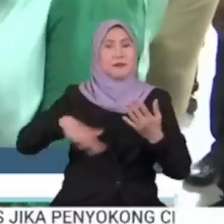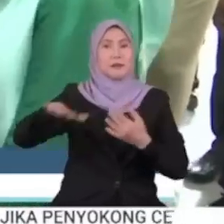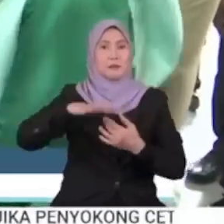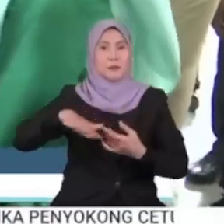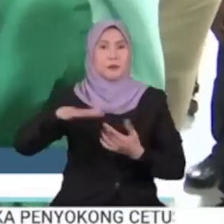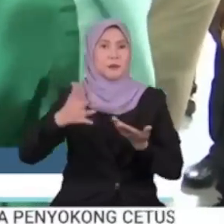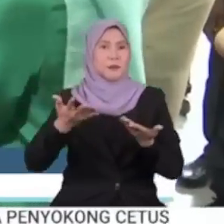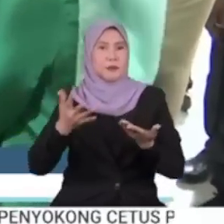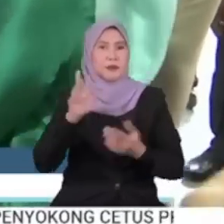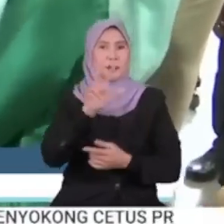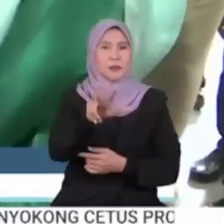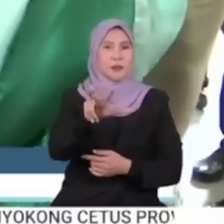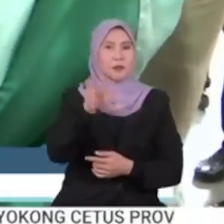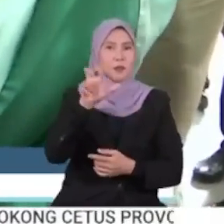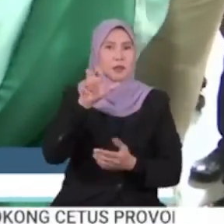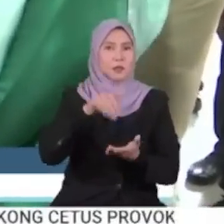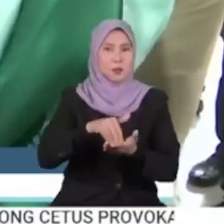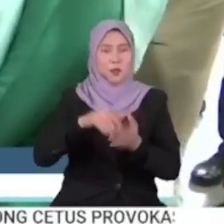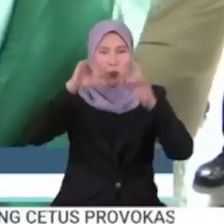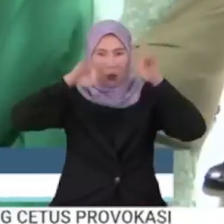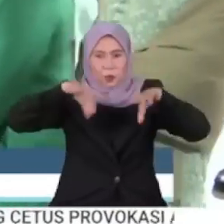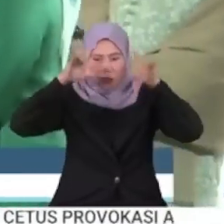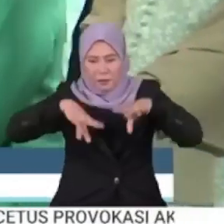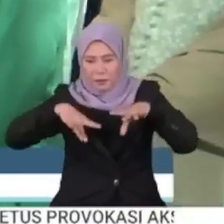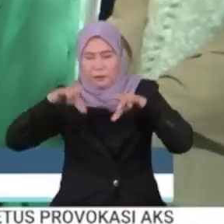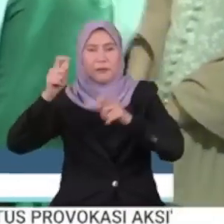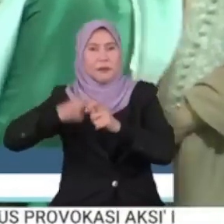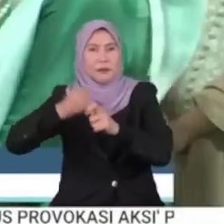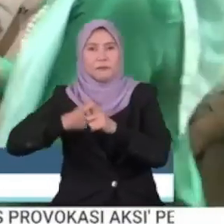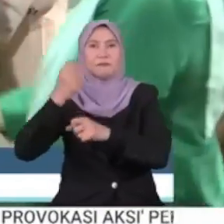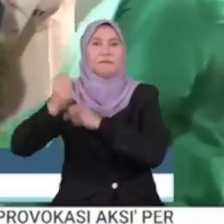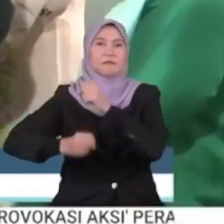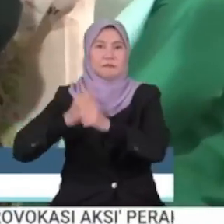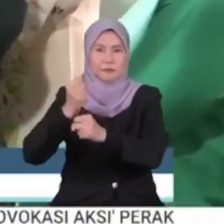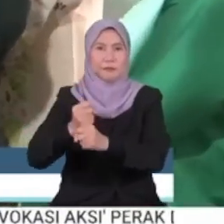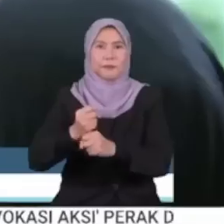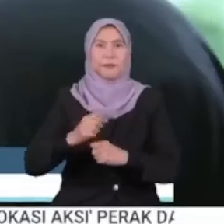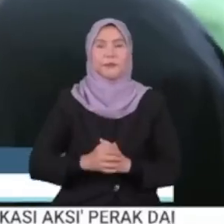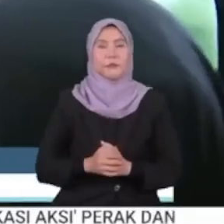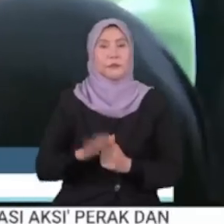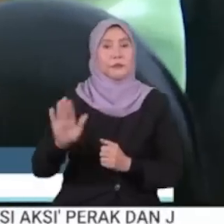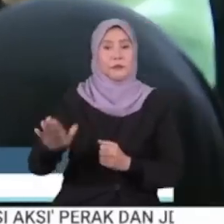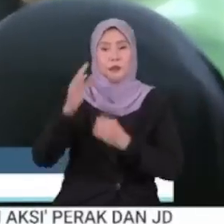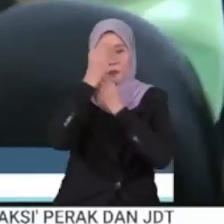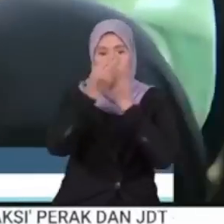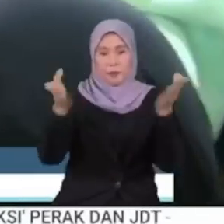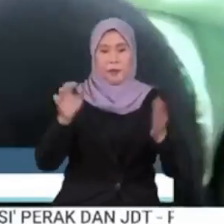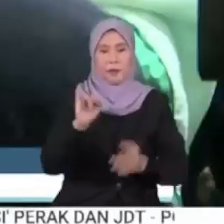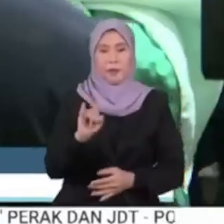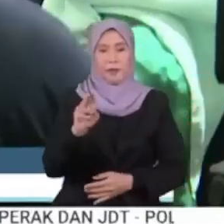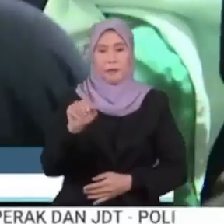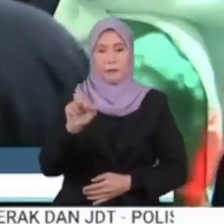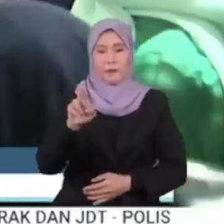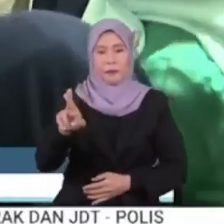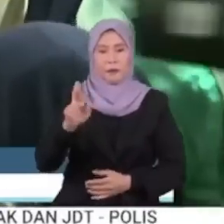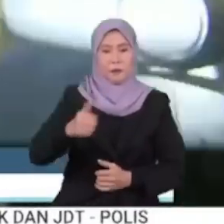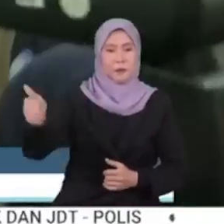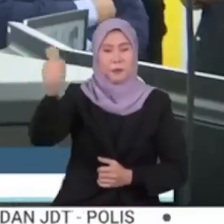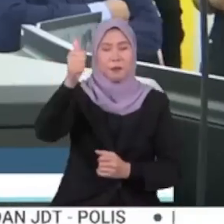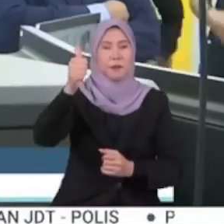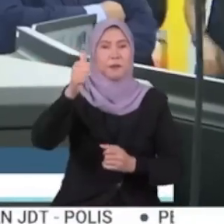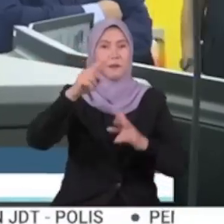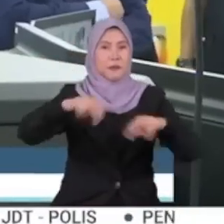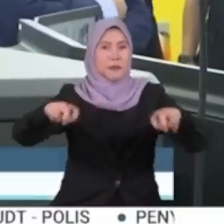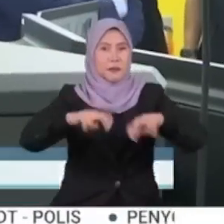purata kira-kira 300,000 ujian dijalankan setiap tahun. Dalam pada itu, beliau memaklumkan IMR turut menerajui